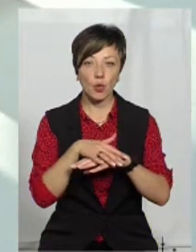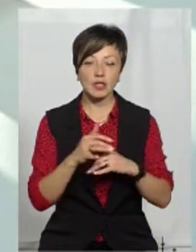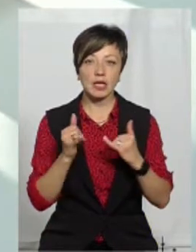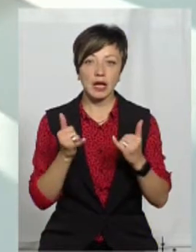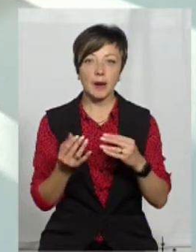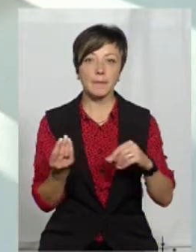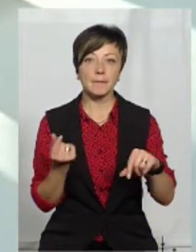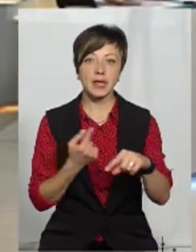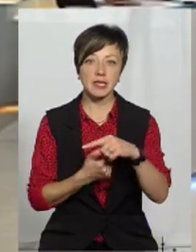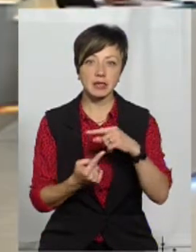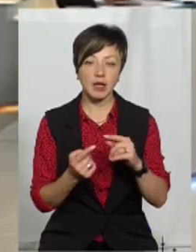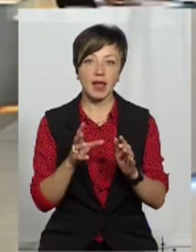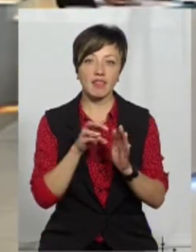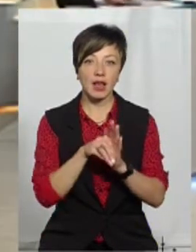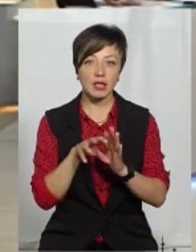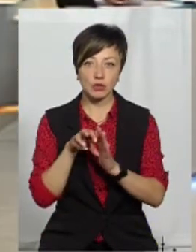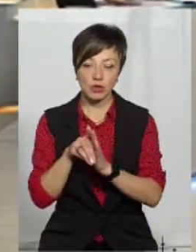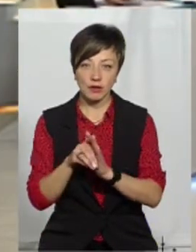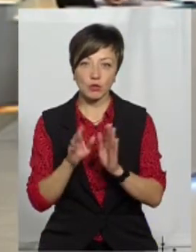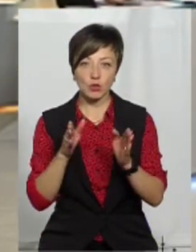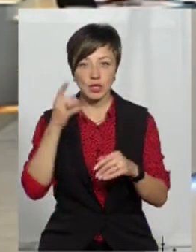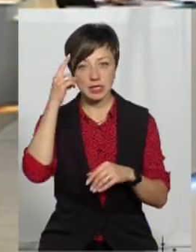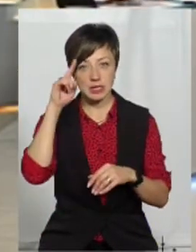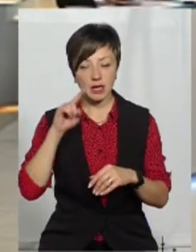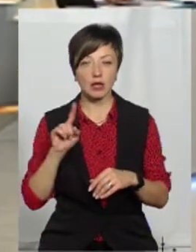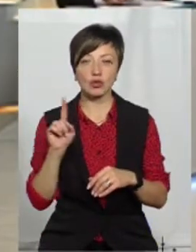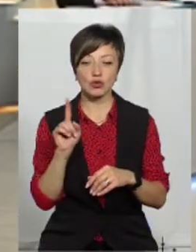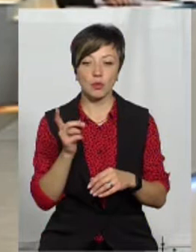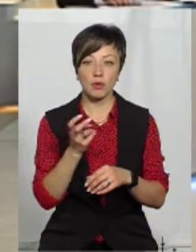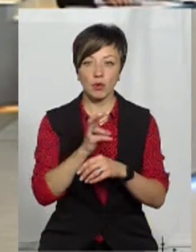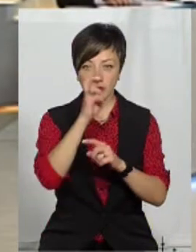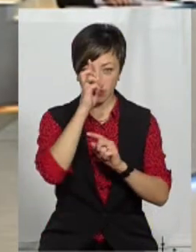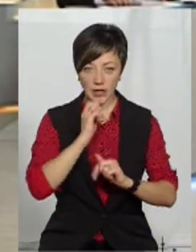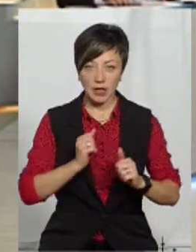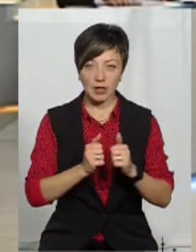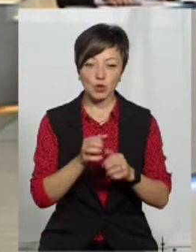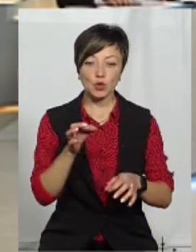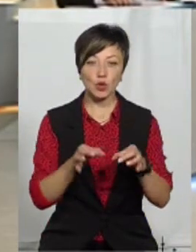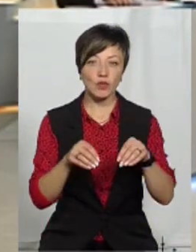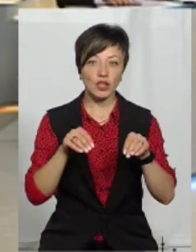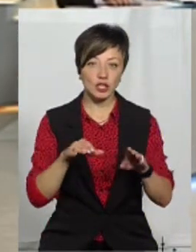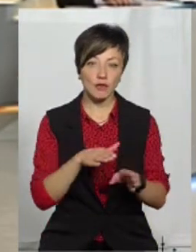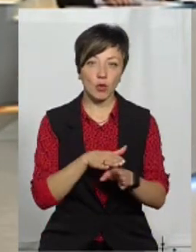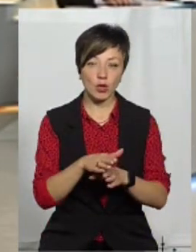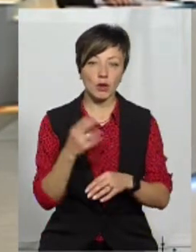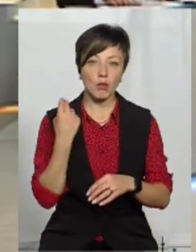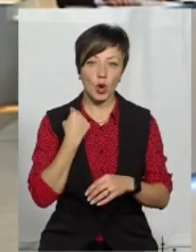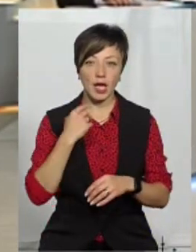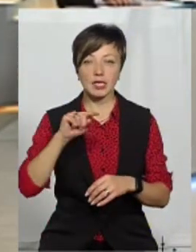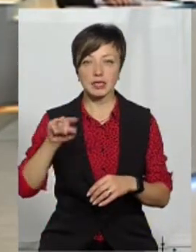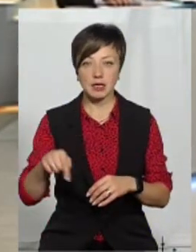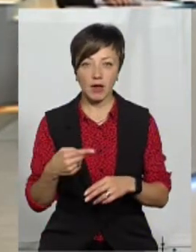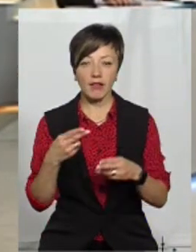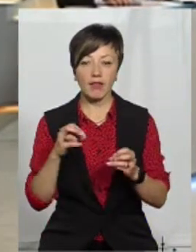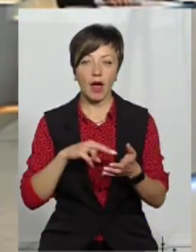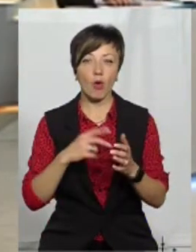для бізнесу, для інвесторів, де інвестор буде знати, що він приходить в країну, де судові рішення виконуються, де борги стягуються, де